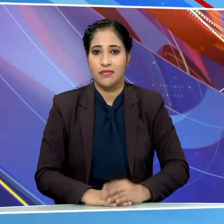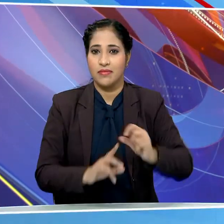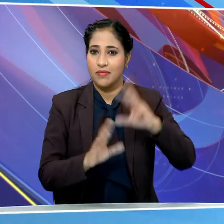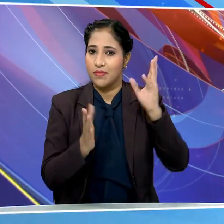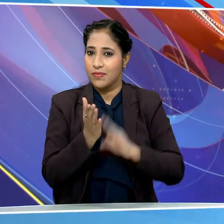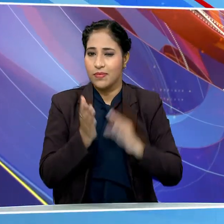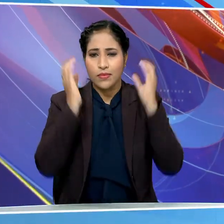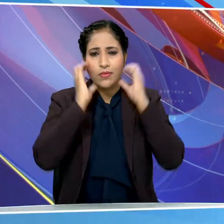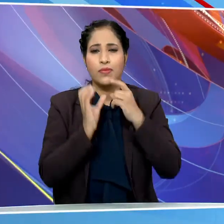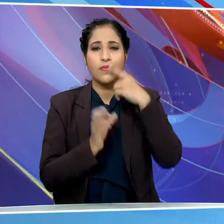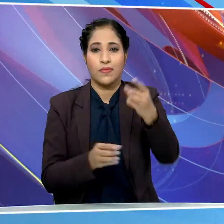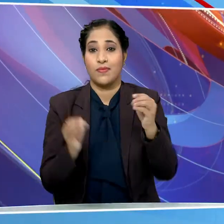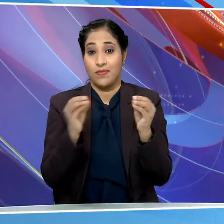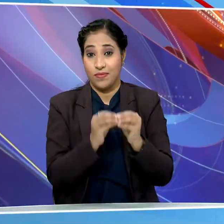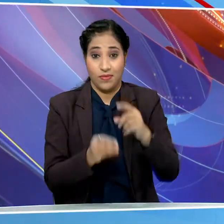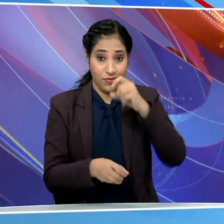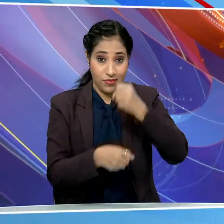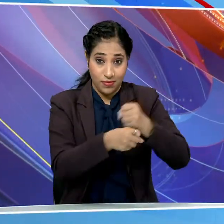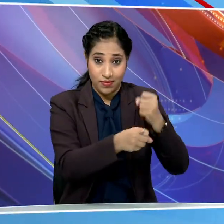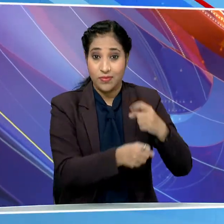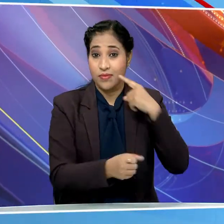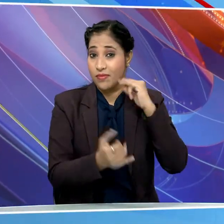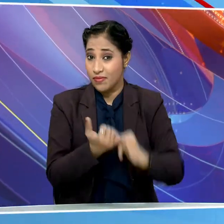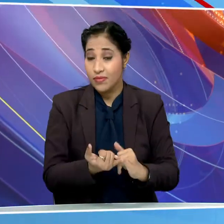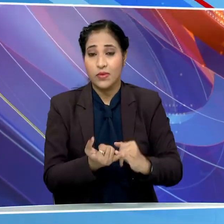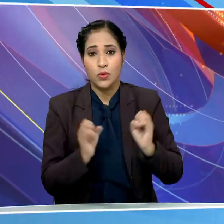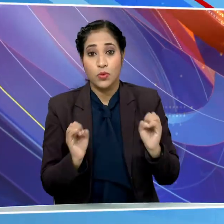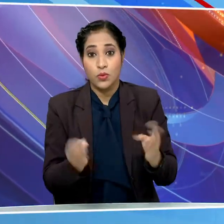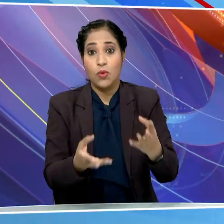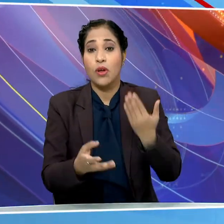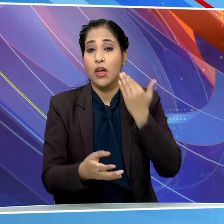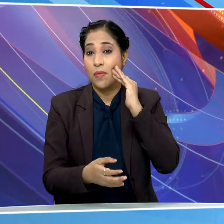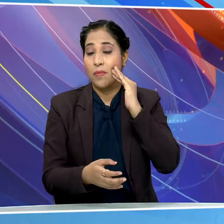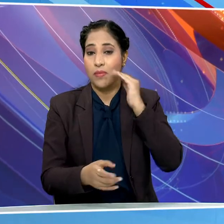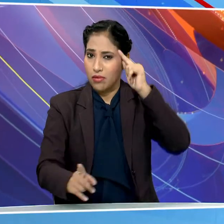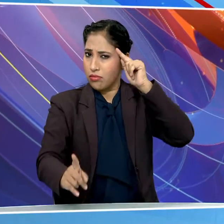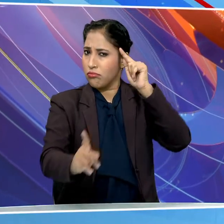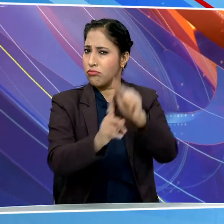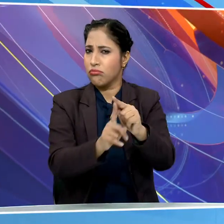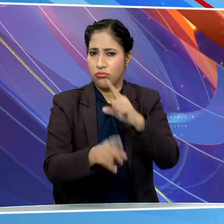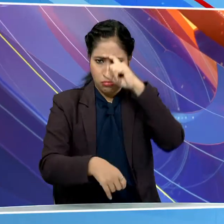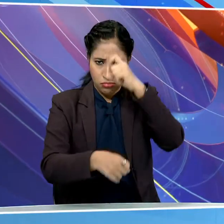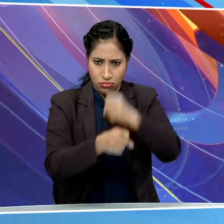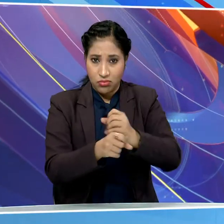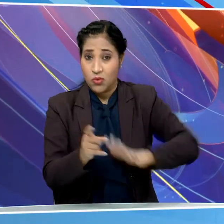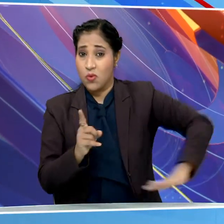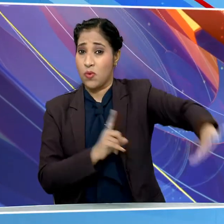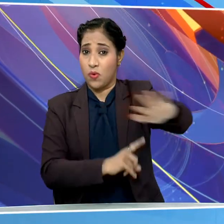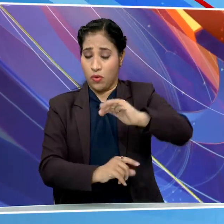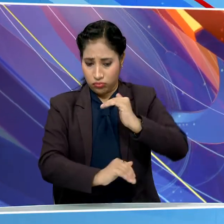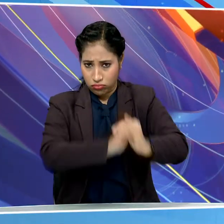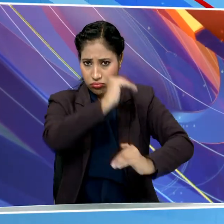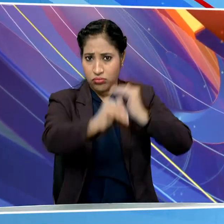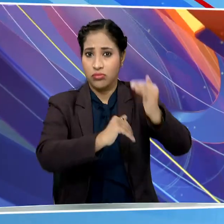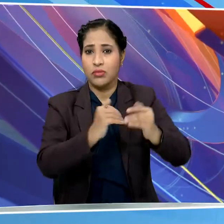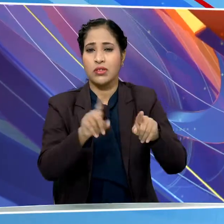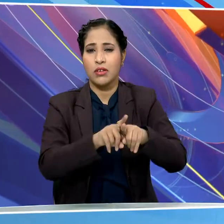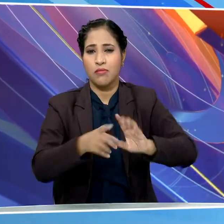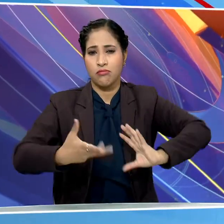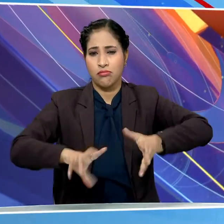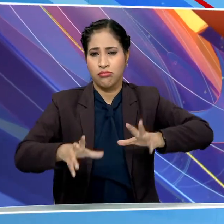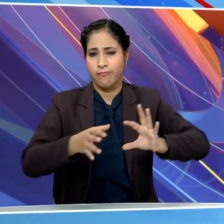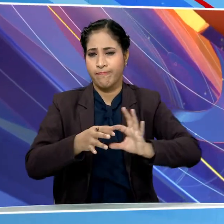पीएम मोदी ने कहा कि वाइब्रेंट गुजरात पहल की शुरुआत करते समय उनका लक्ष्य गुजरात को देश का विकास इंजन बनाना